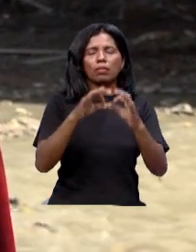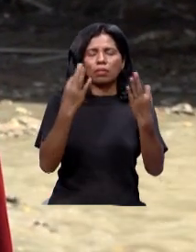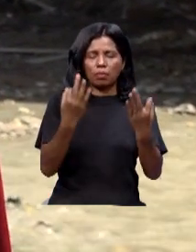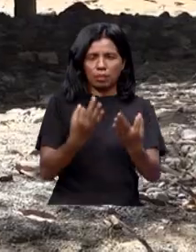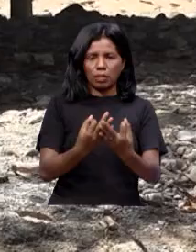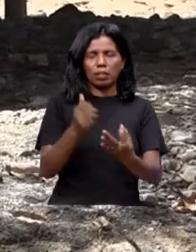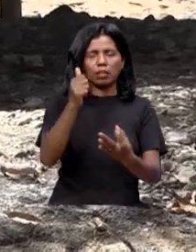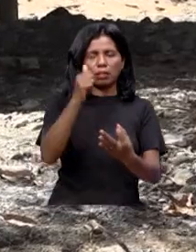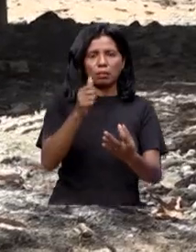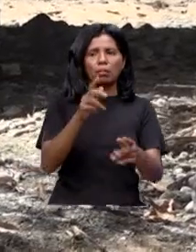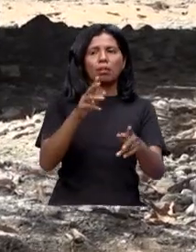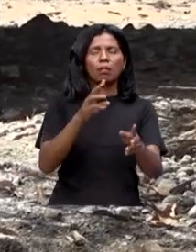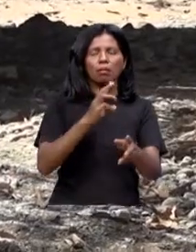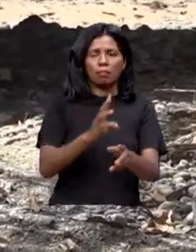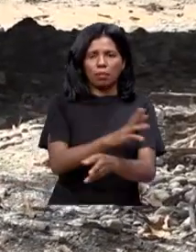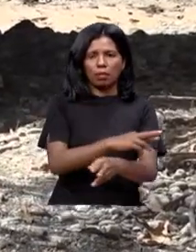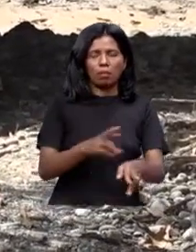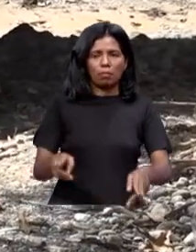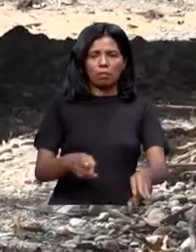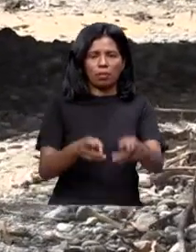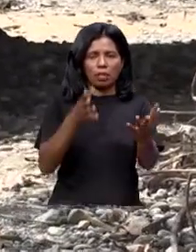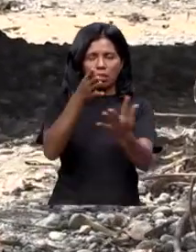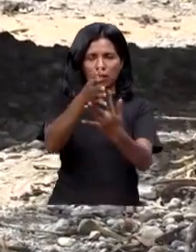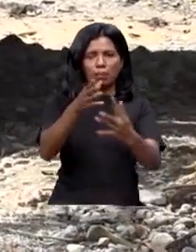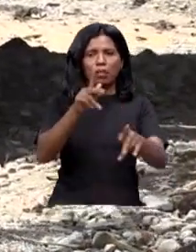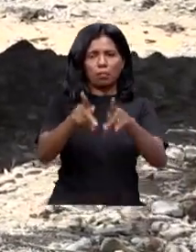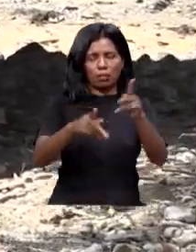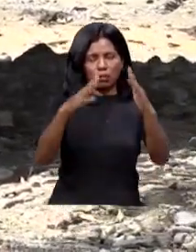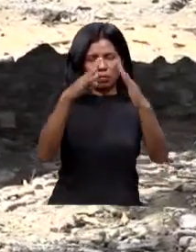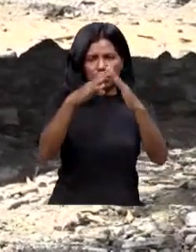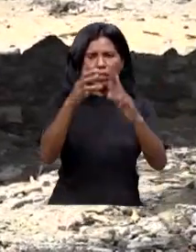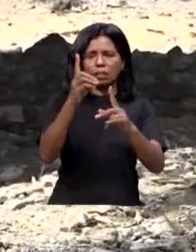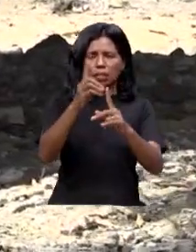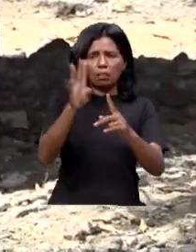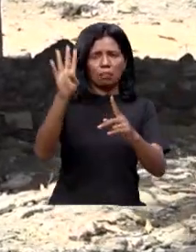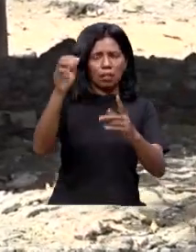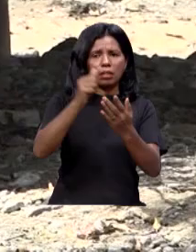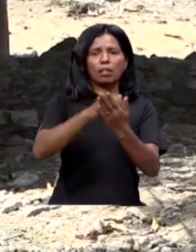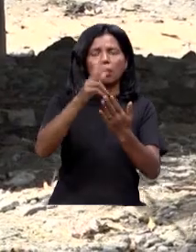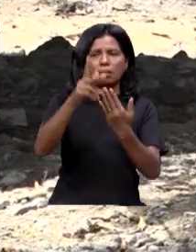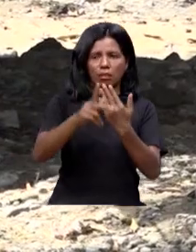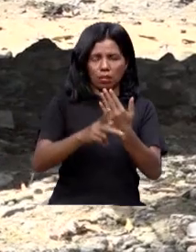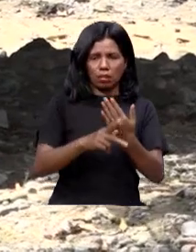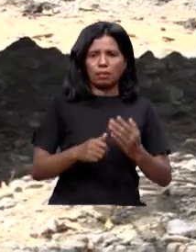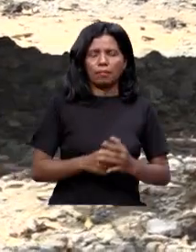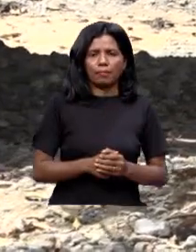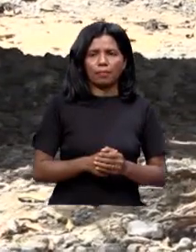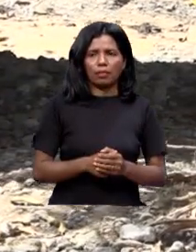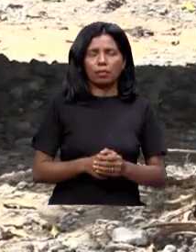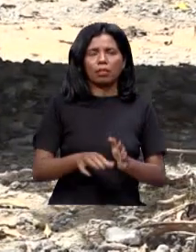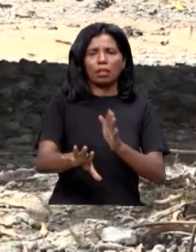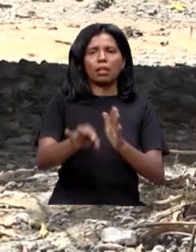mo tatana wa iha dia kuatru akontese uluk inunda saung sa hetang